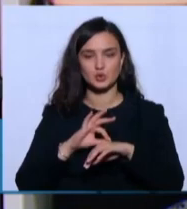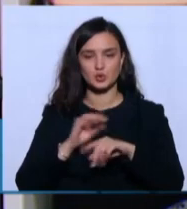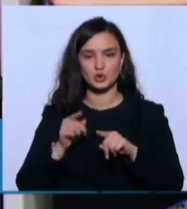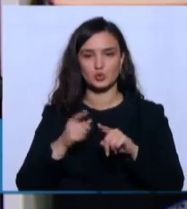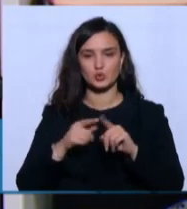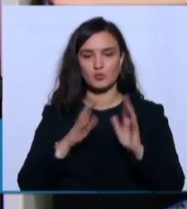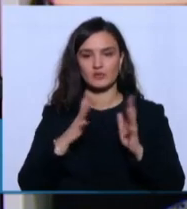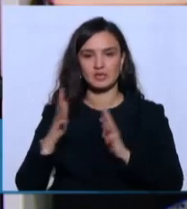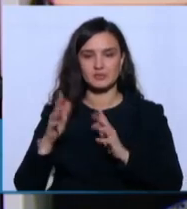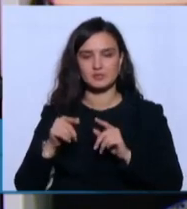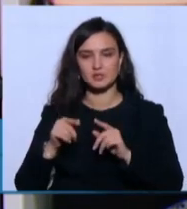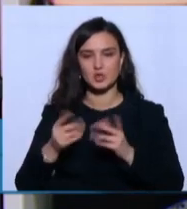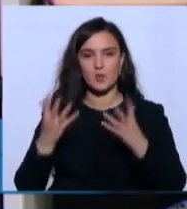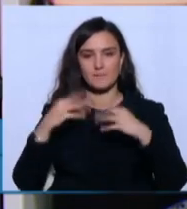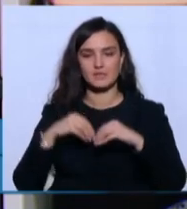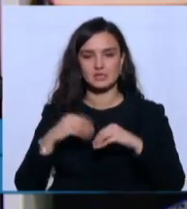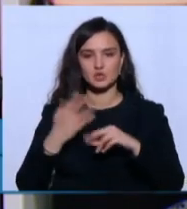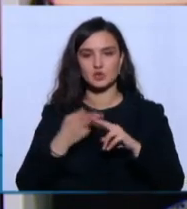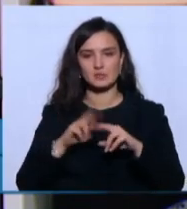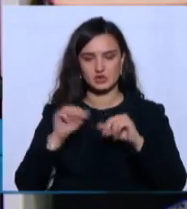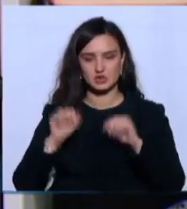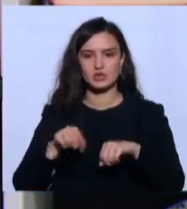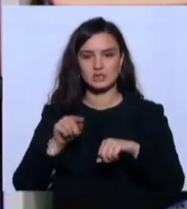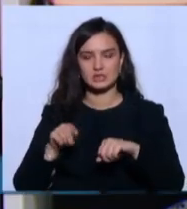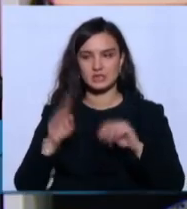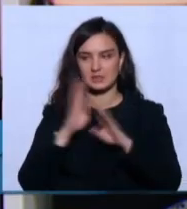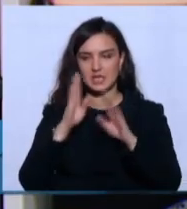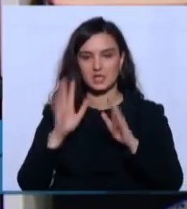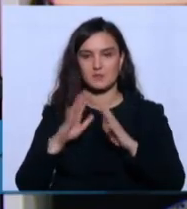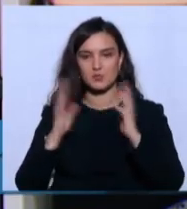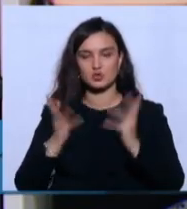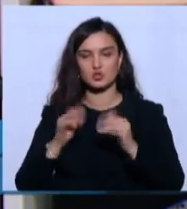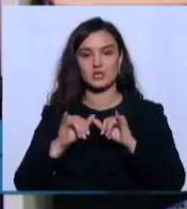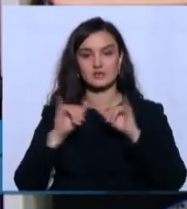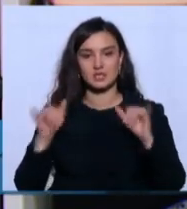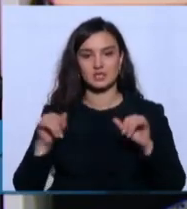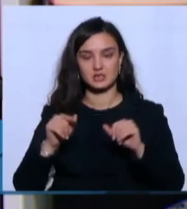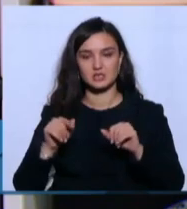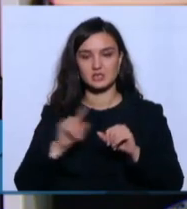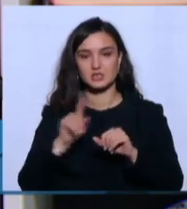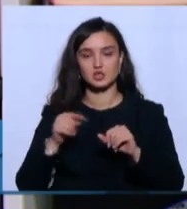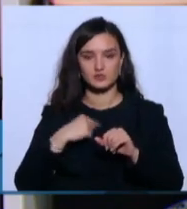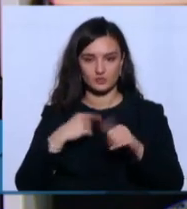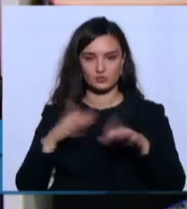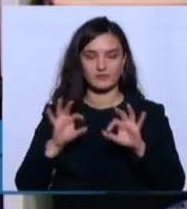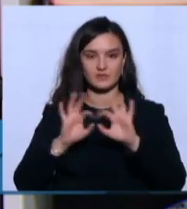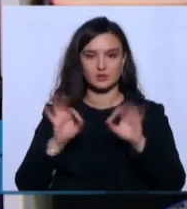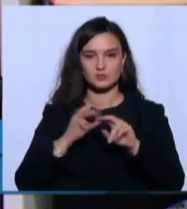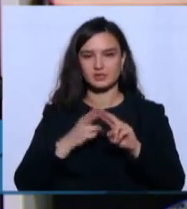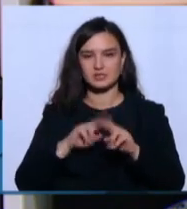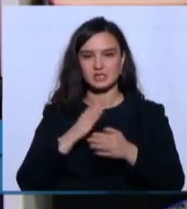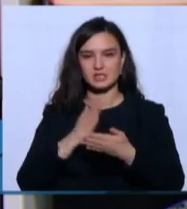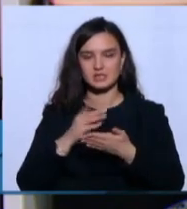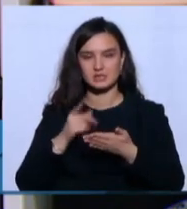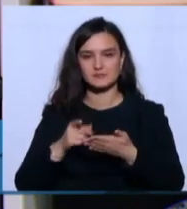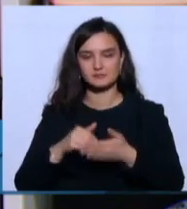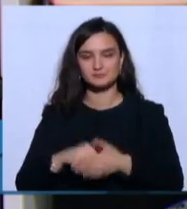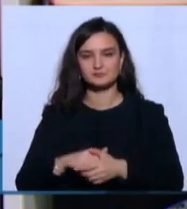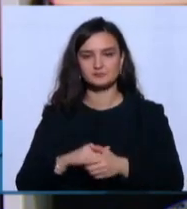პათოფიზიოლოგიური მოვლენების კომპლექსი, რომელიც შეიძლება აი იმ გარემოში განვითარდეს, რაზეც ჩვენ უკვე ვილაპარაკეთ. ეს არის